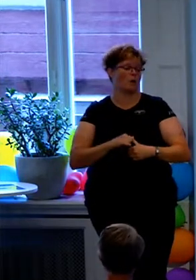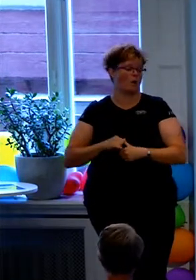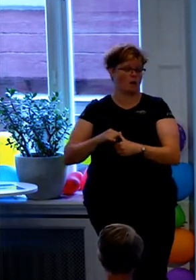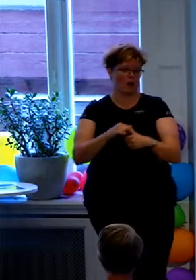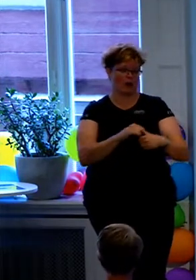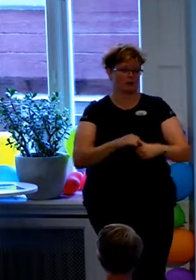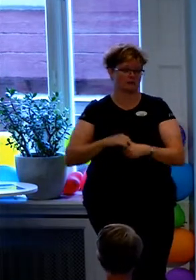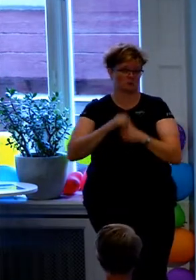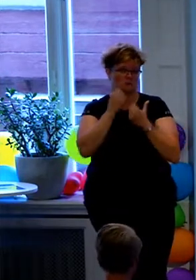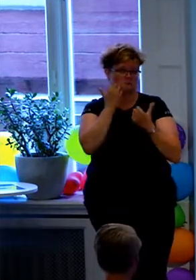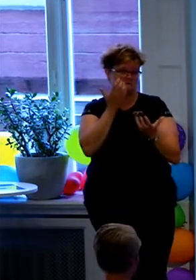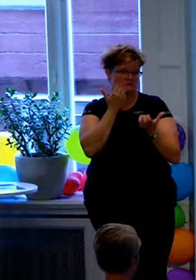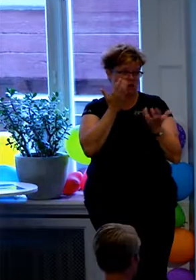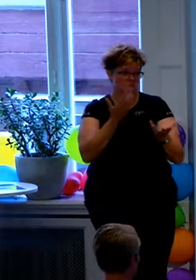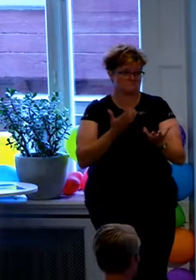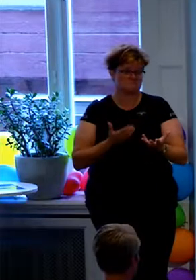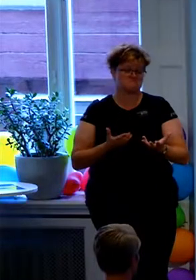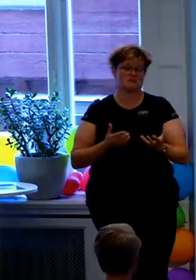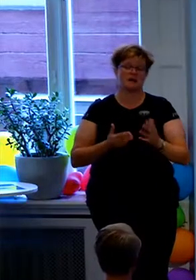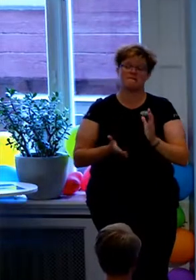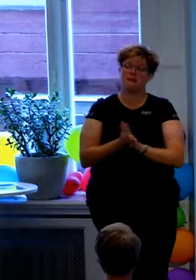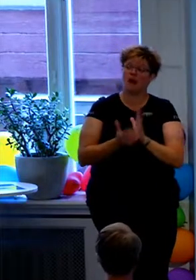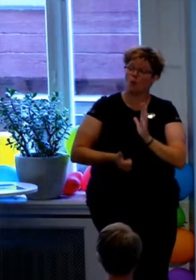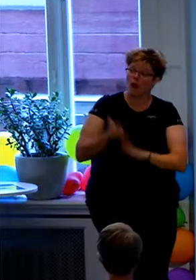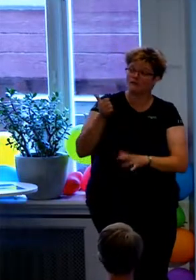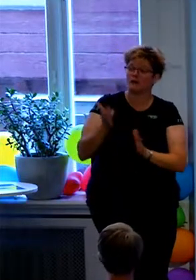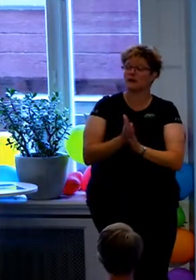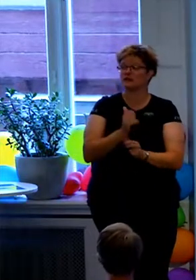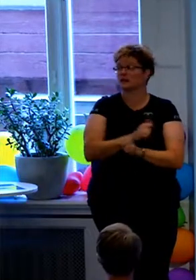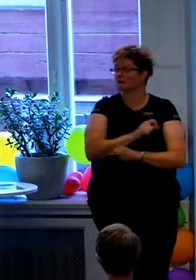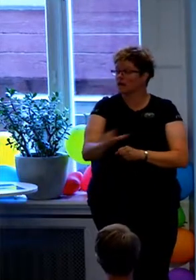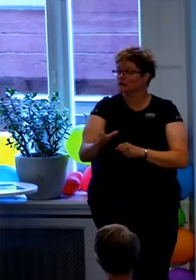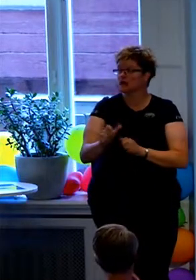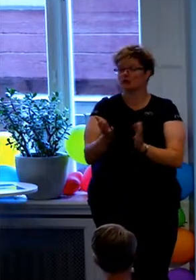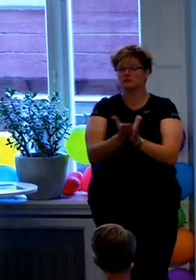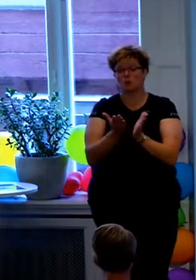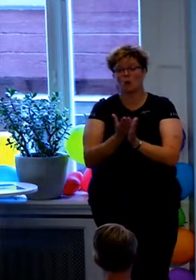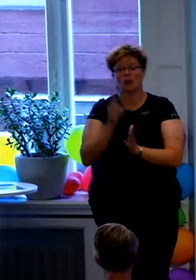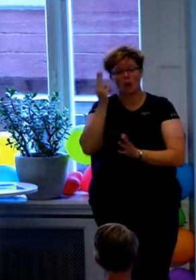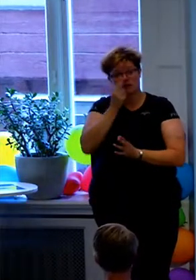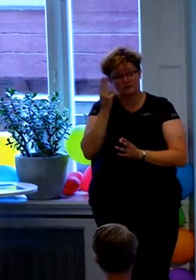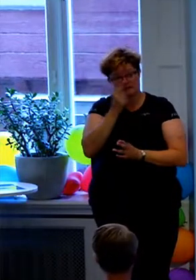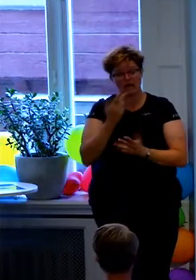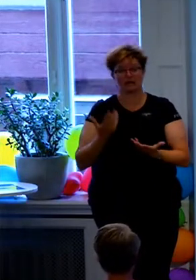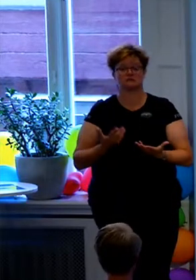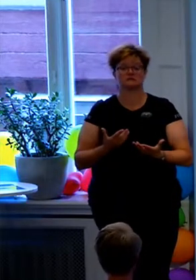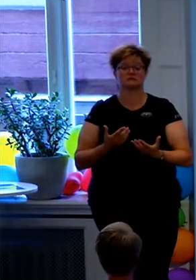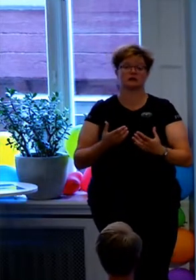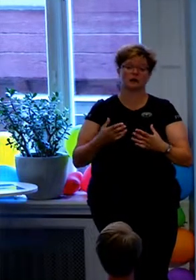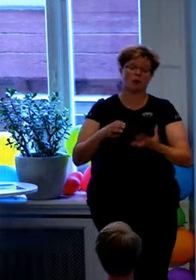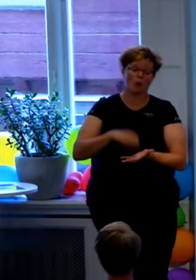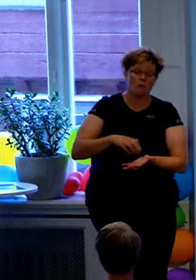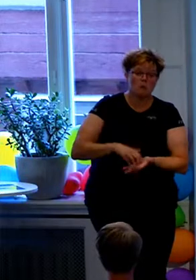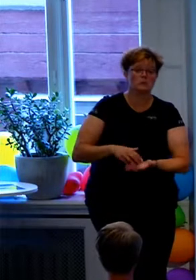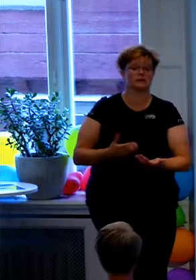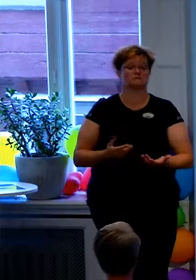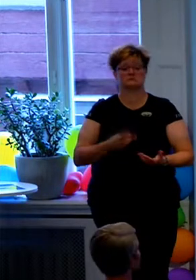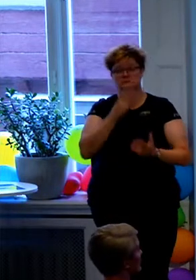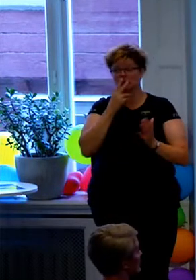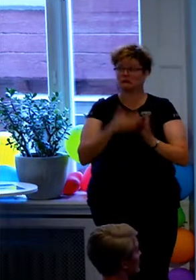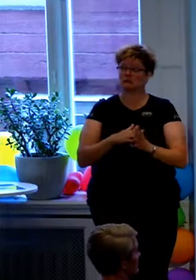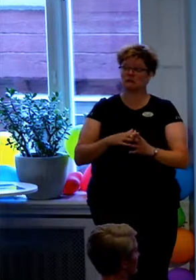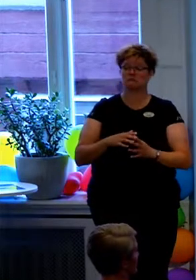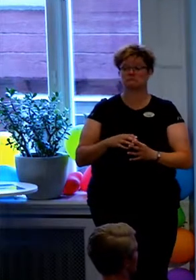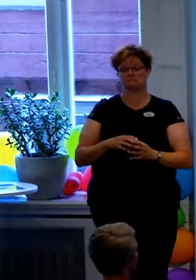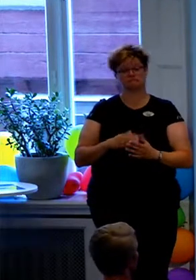Mm. Dagligdags, tillsammans med chefer, medarbetare, med skolor, universitet, med kommuner. Ja, se till att säkerställa